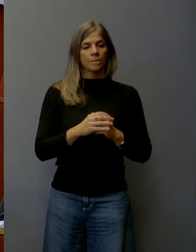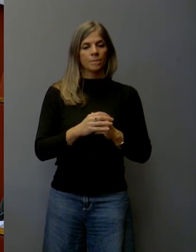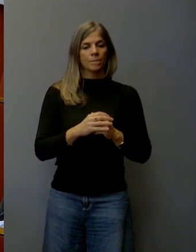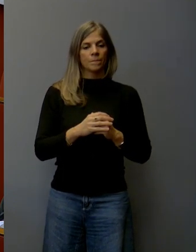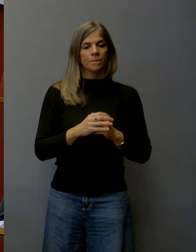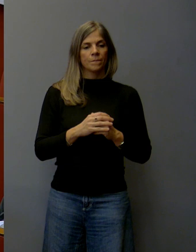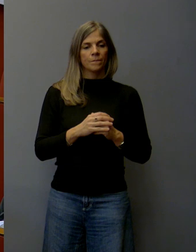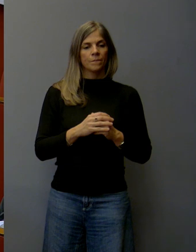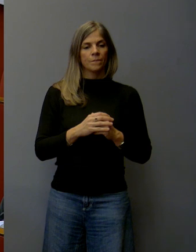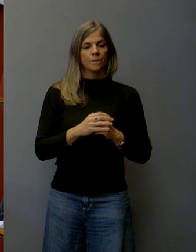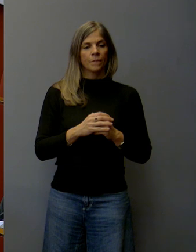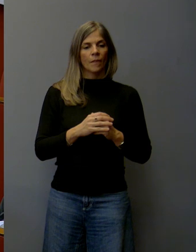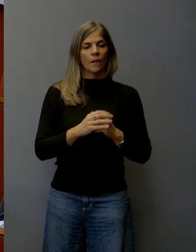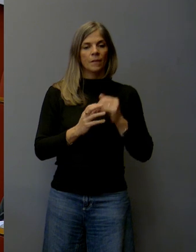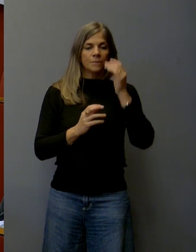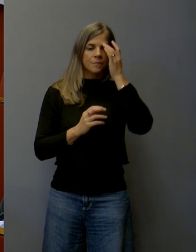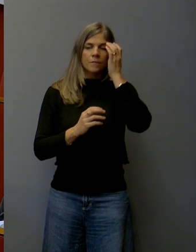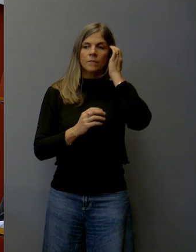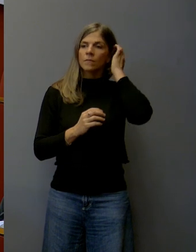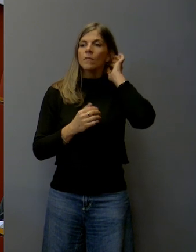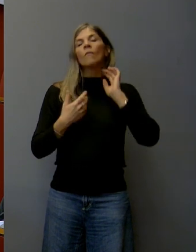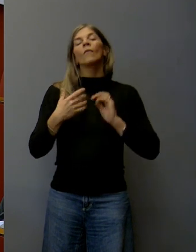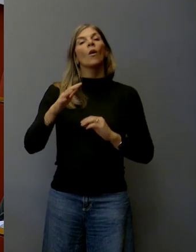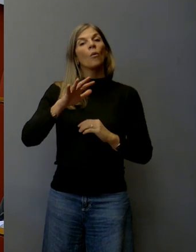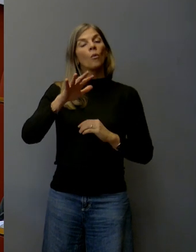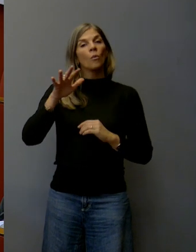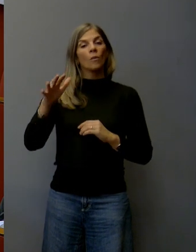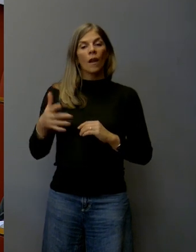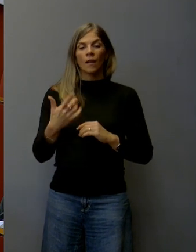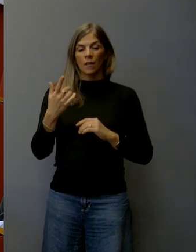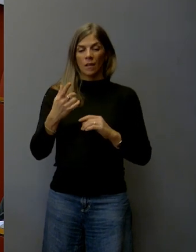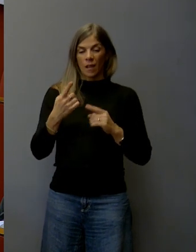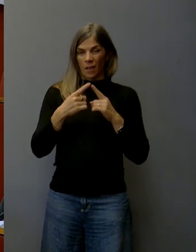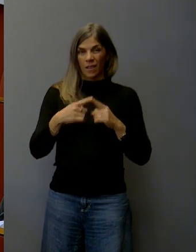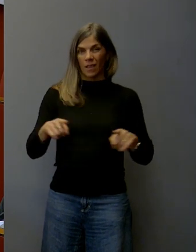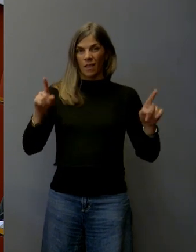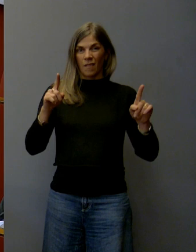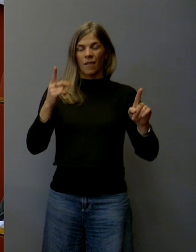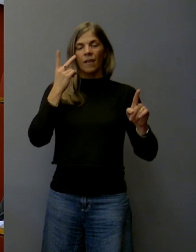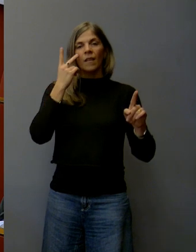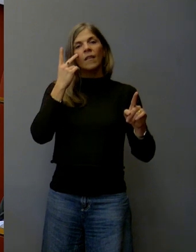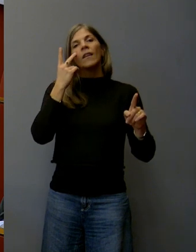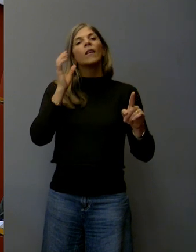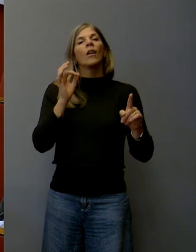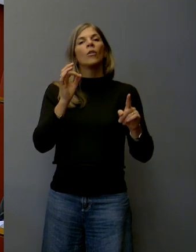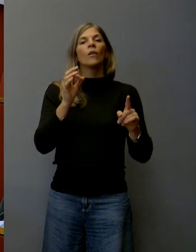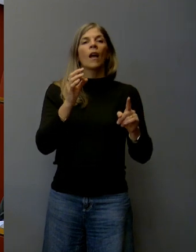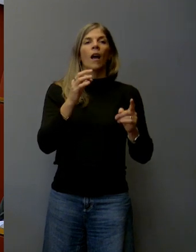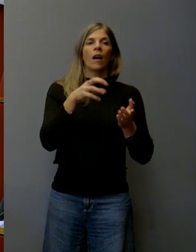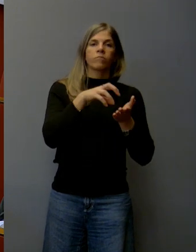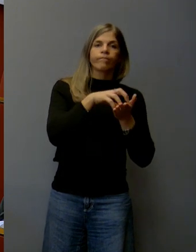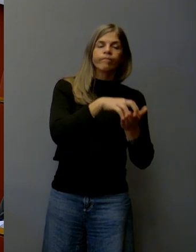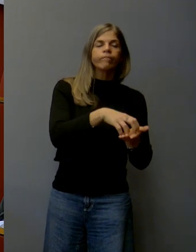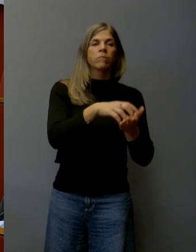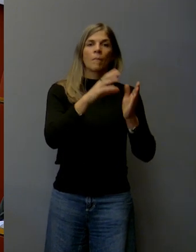Allora l'altra un'altra iniquità che mi ha colpito sono i finanziamenti o comunque le risorse o comunque l'attenzione